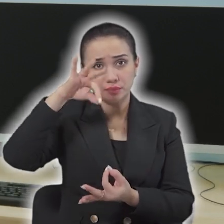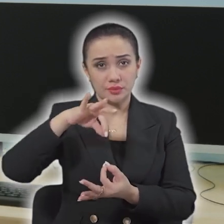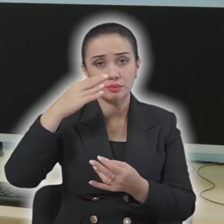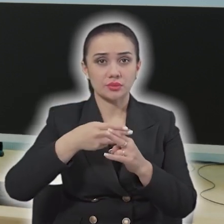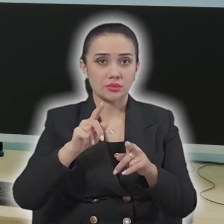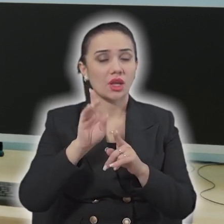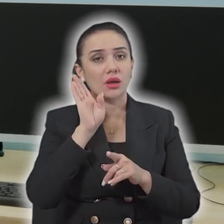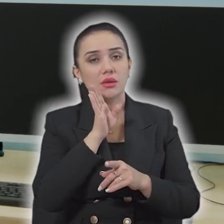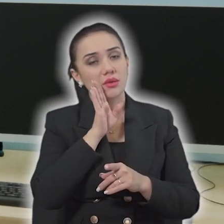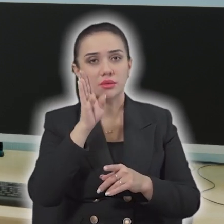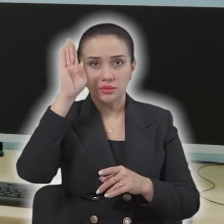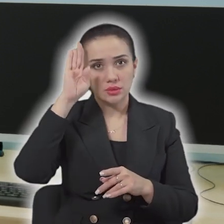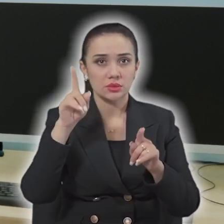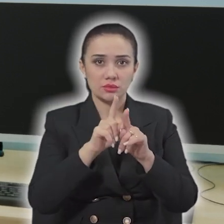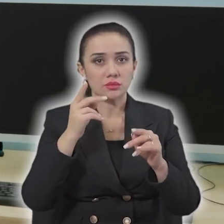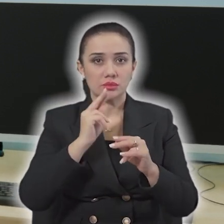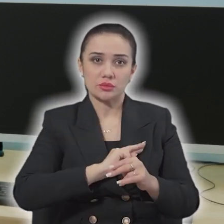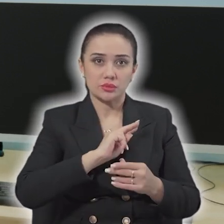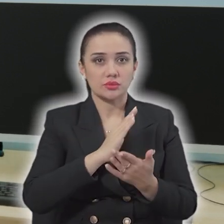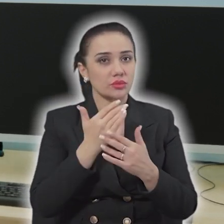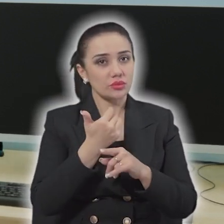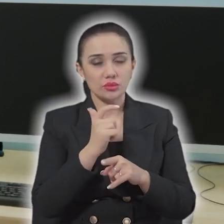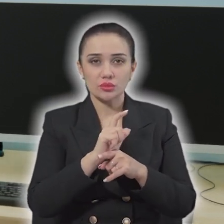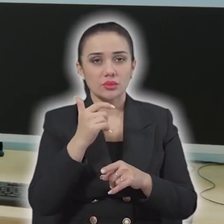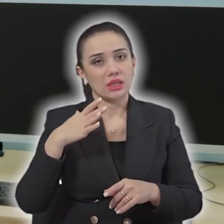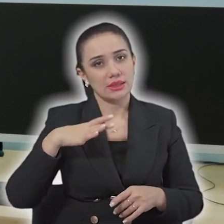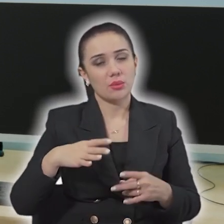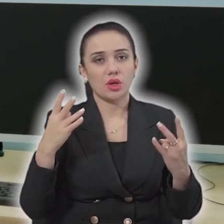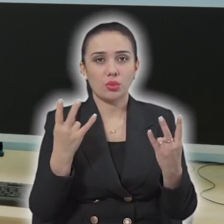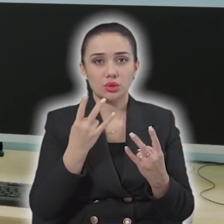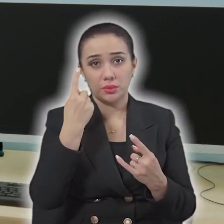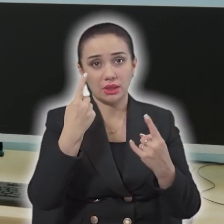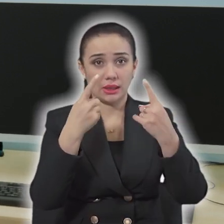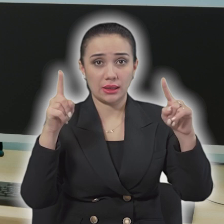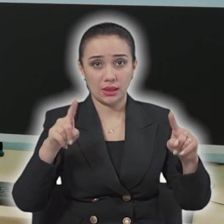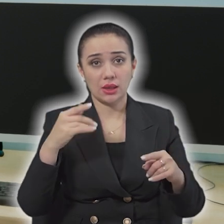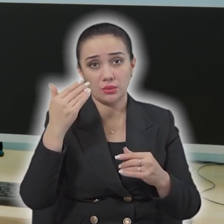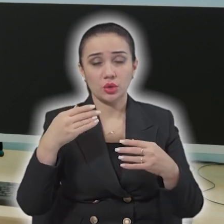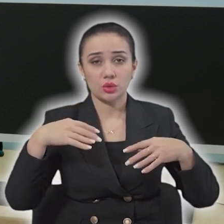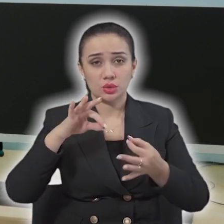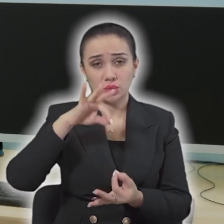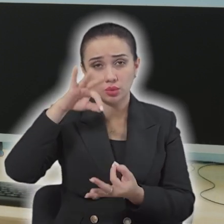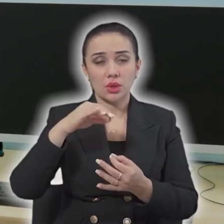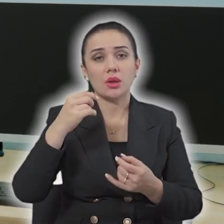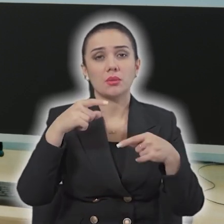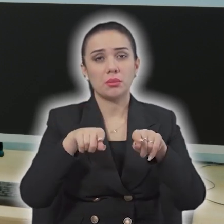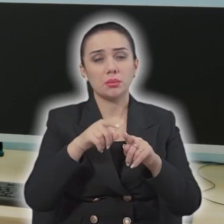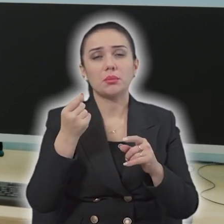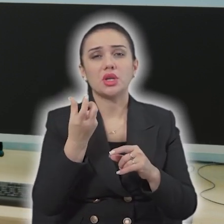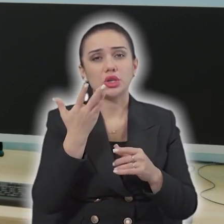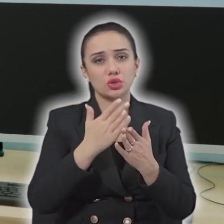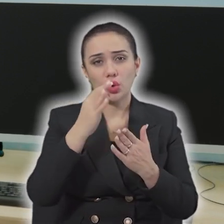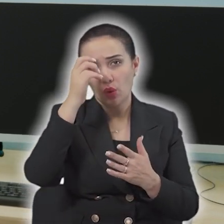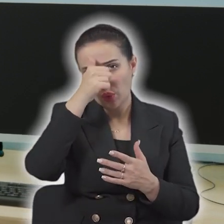ham, ayollar ham shug'ullanadi. Juda zo'r kasb. Lekin sabrli bo'lishing kerak. Bitta gilam to'qish uchun bir necha oylar